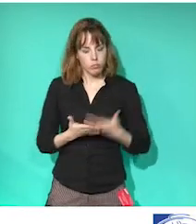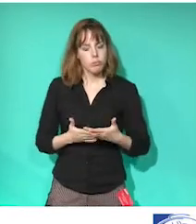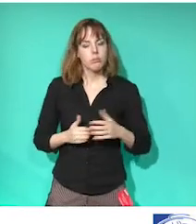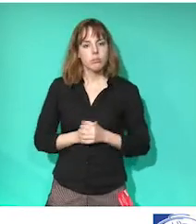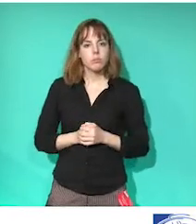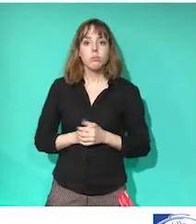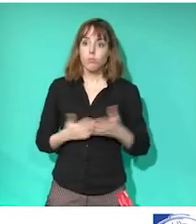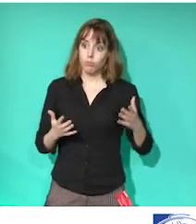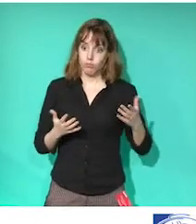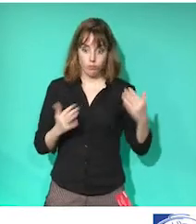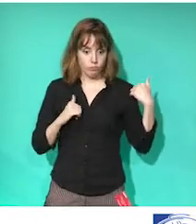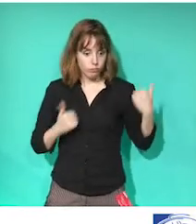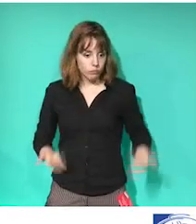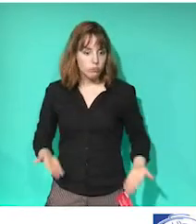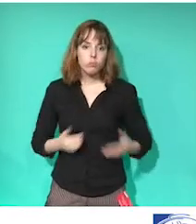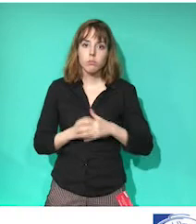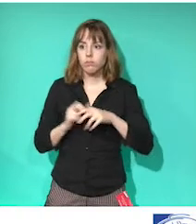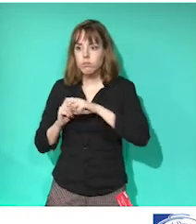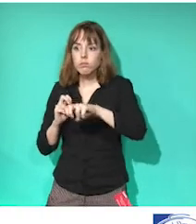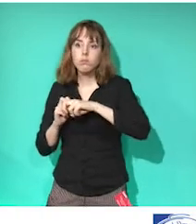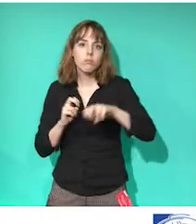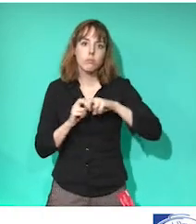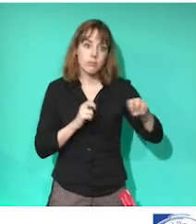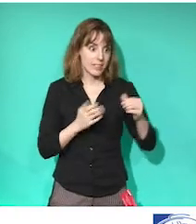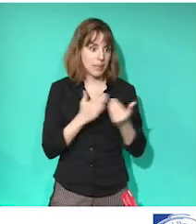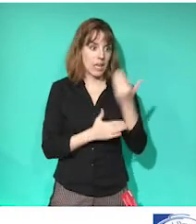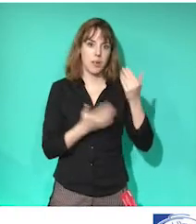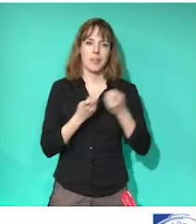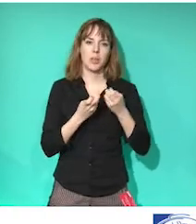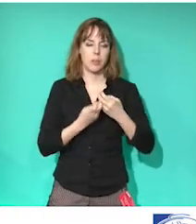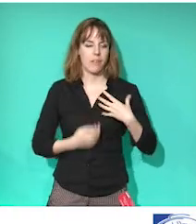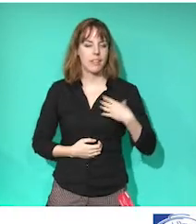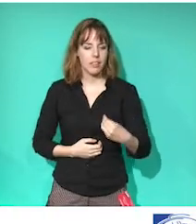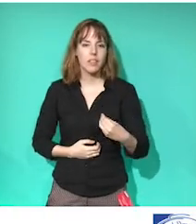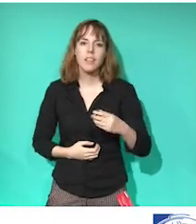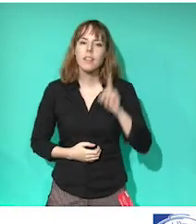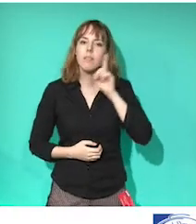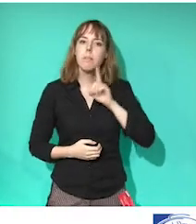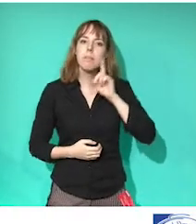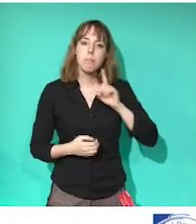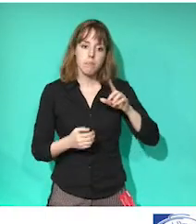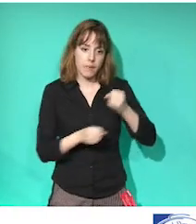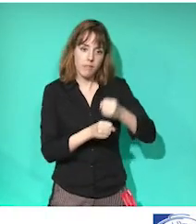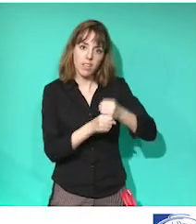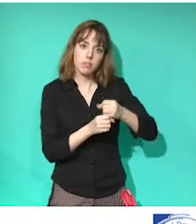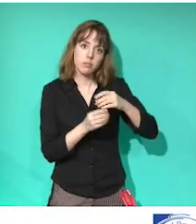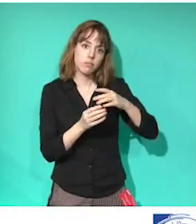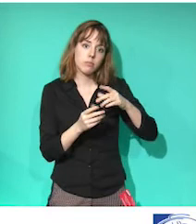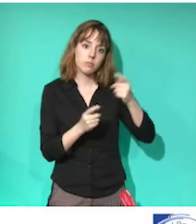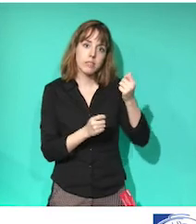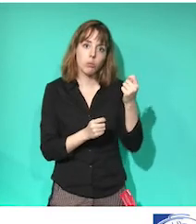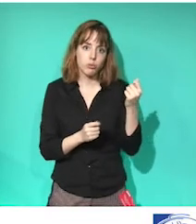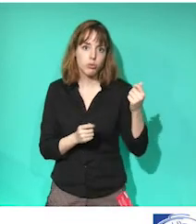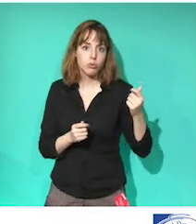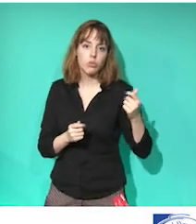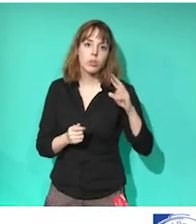J'ai beaucoup tourné, comme on dit. Je me suis rendue dans des nombreux lieux. Ce matin, j'ai été invitée, par exemple, par les femmes du monde de la finance de chez